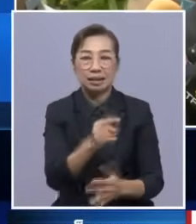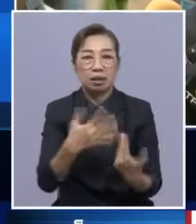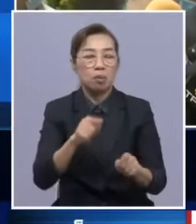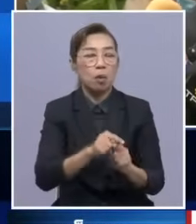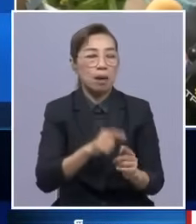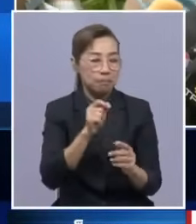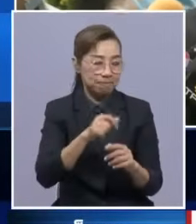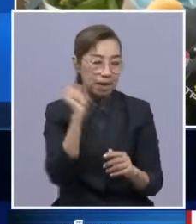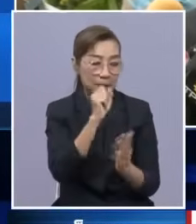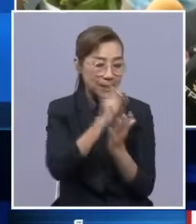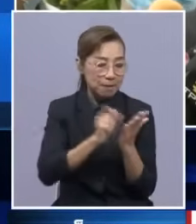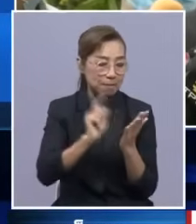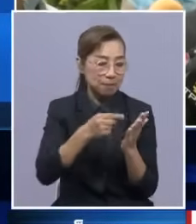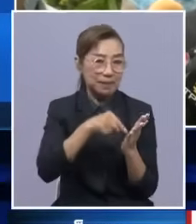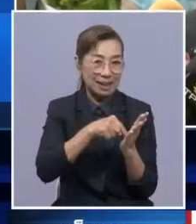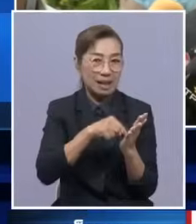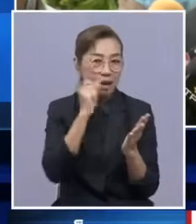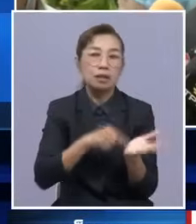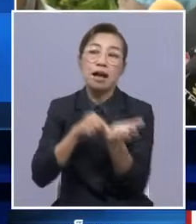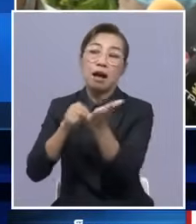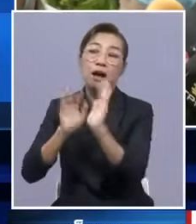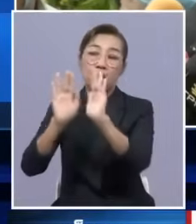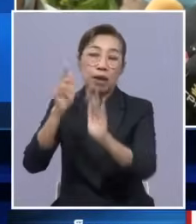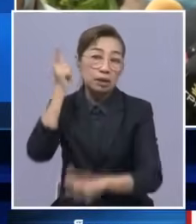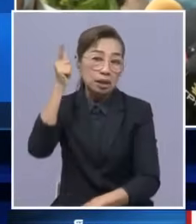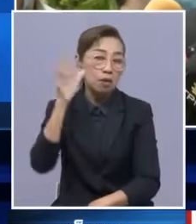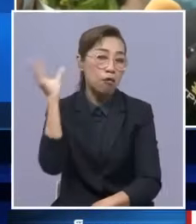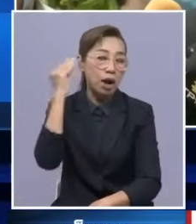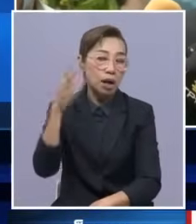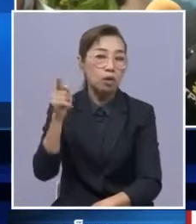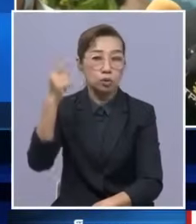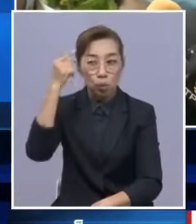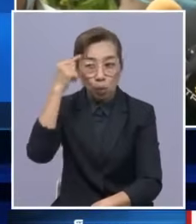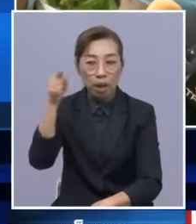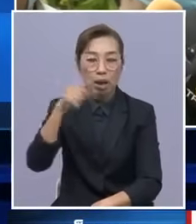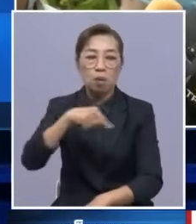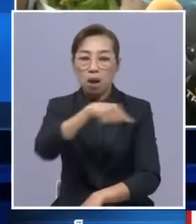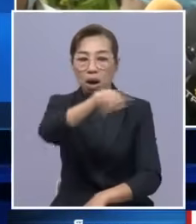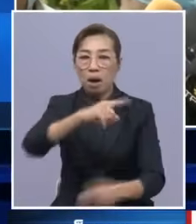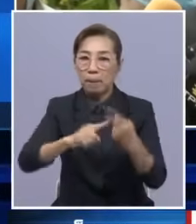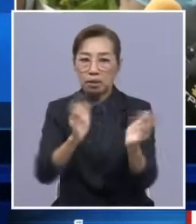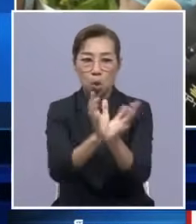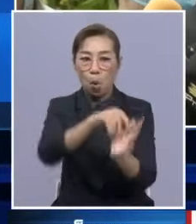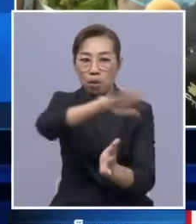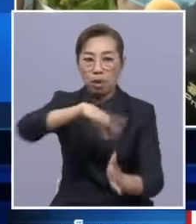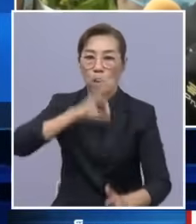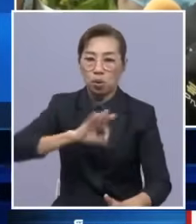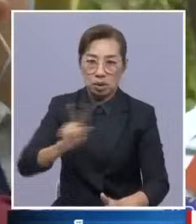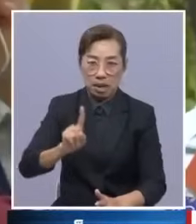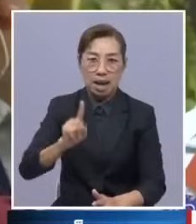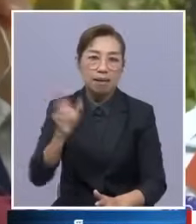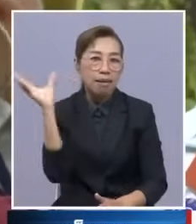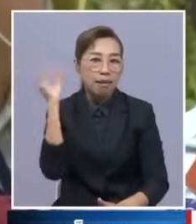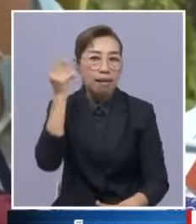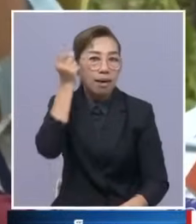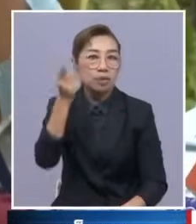บอกว่าอยากจะส่งเพลงนี้ไปให้คุณทักษิณถ้าเกิดว่าได้รับฟังแล้วเนี่ยจะได้รับรู้ถึงความรู้สึกของเพื่อนนักโทษคนอื่นๆบ้าง